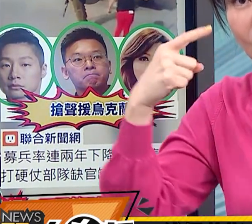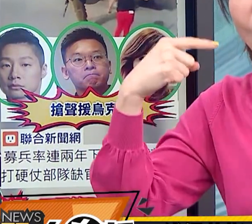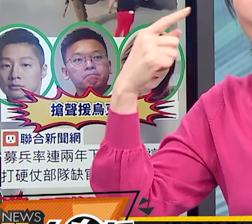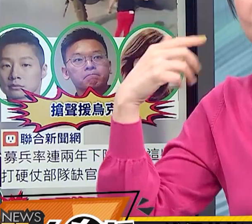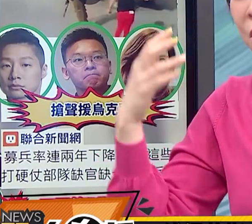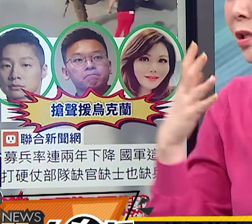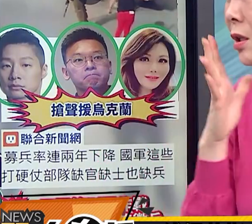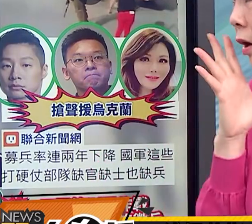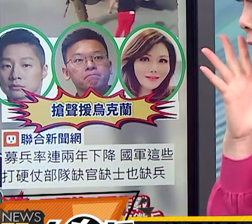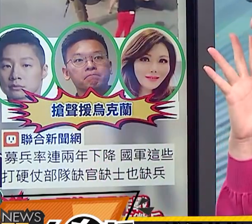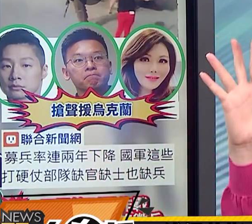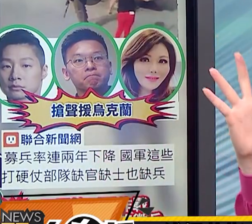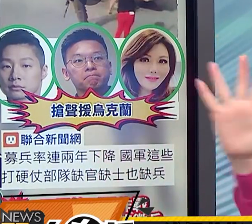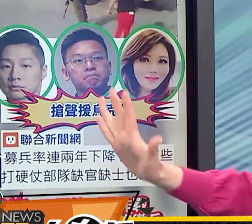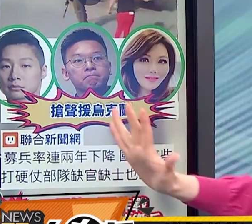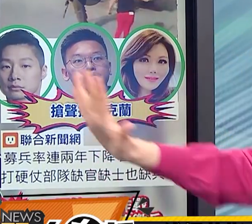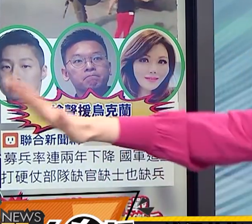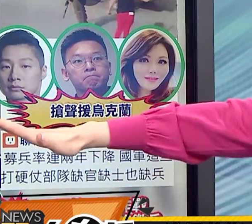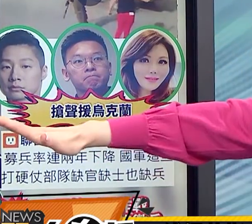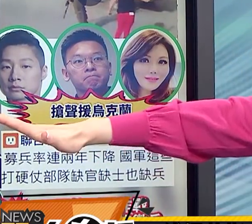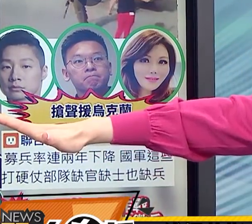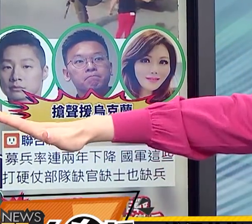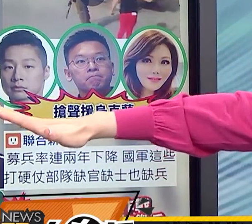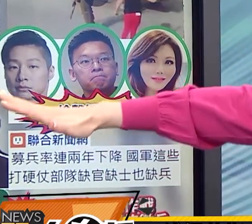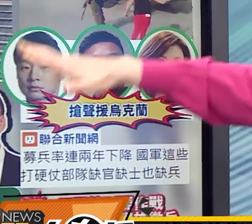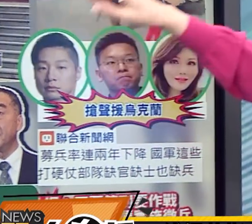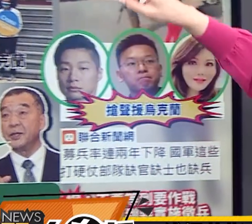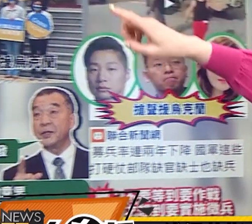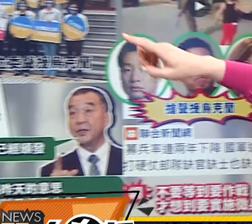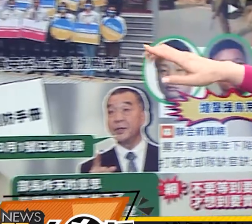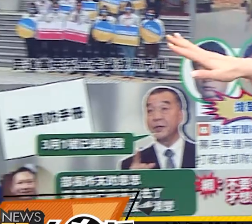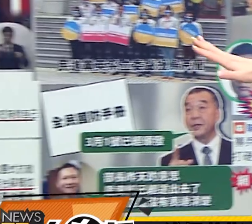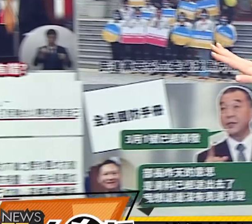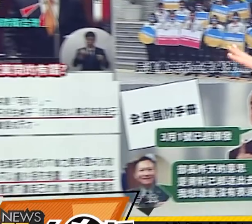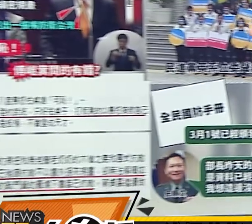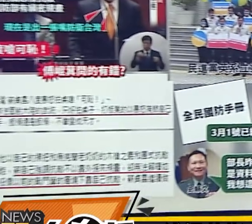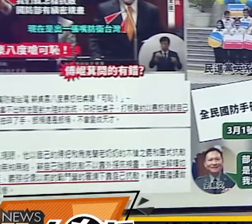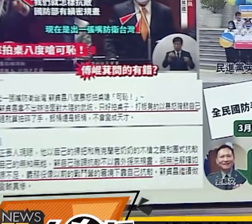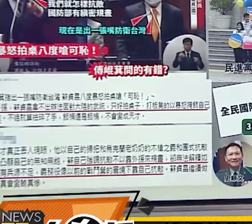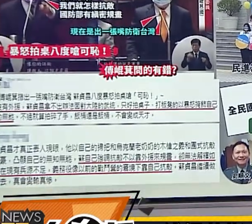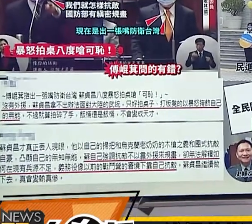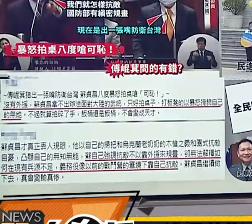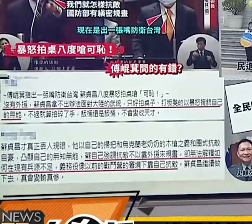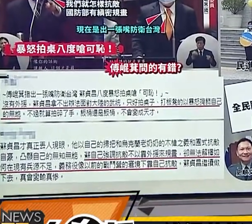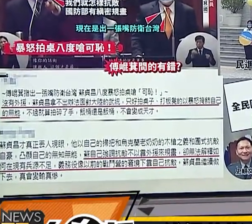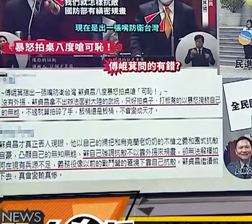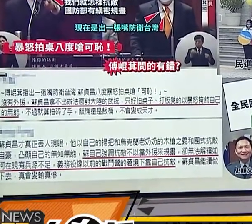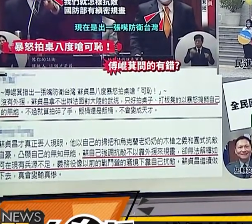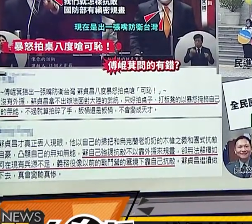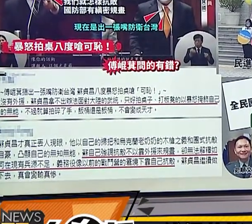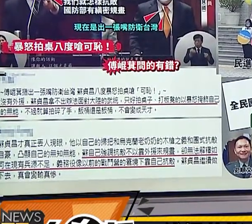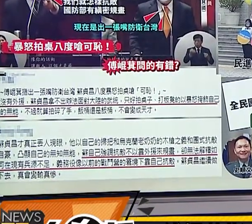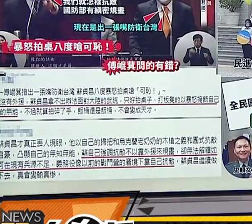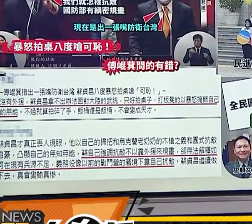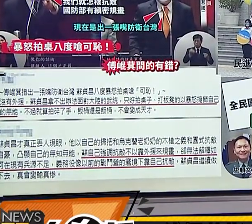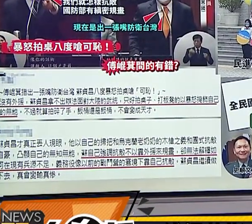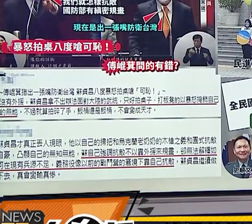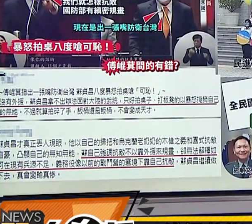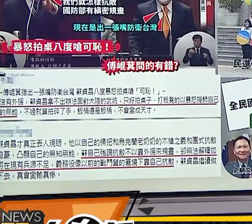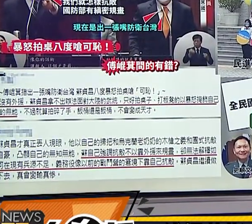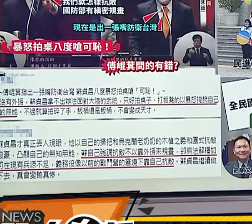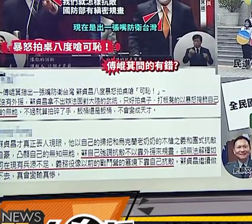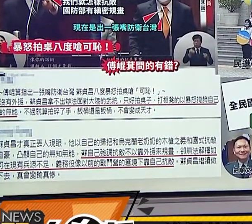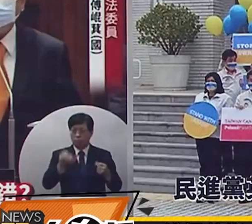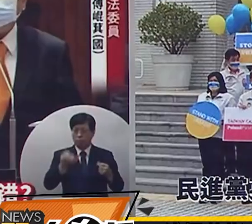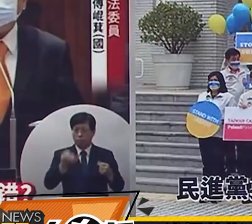启示啊，或者是不要让我们陷入那样的窘境啊，那样的残暴的境界。可以看到呢，蔡总统说啊，我们啊要挺身